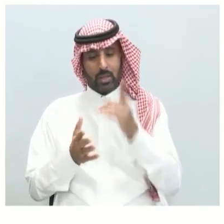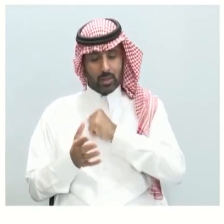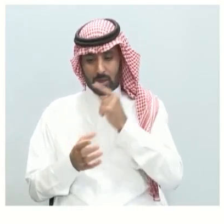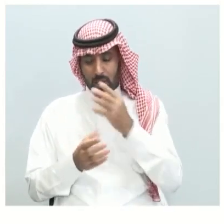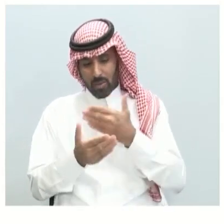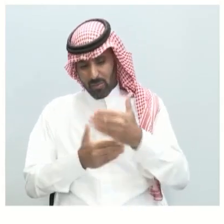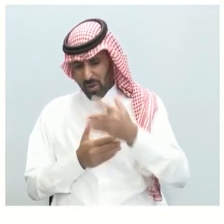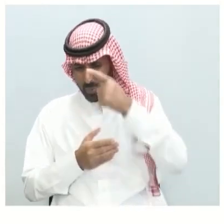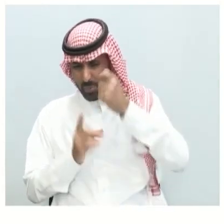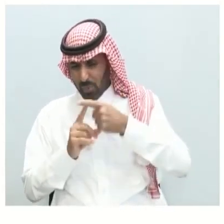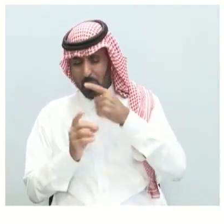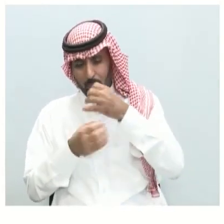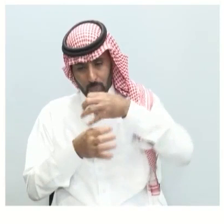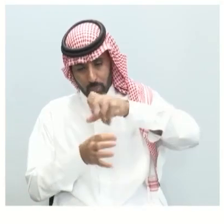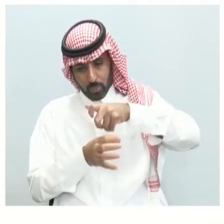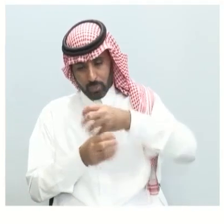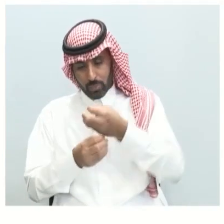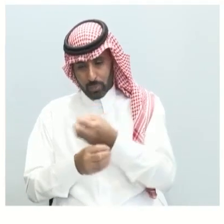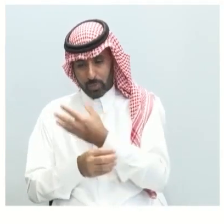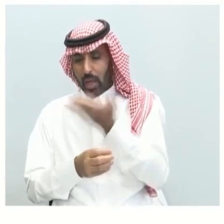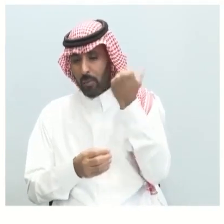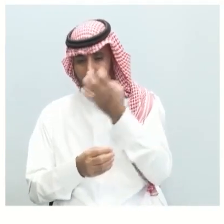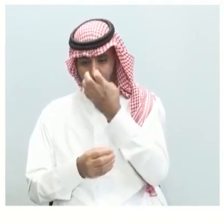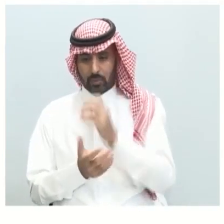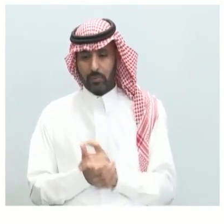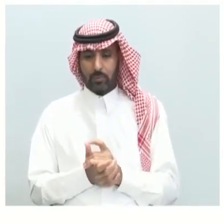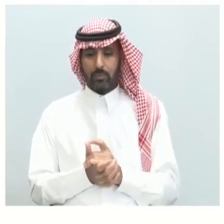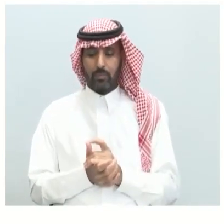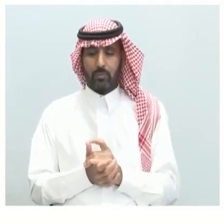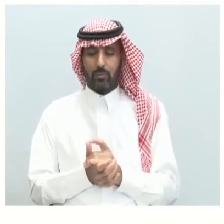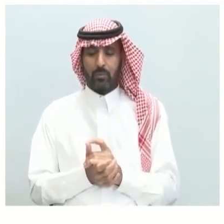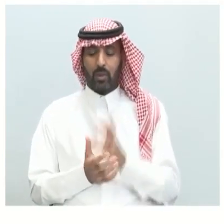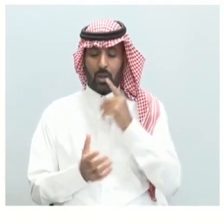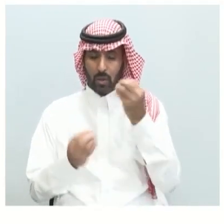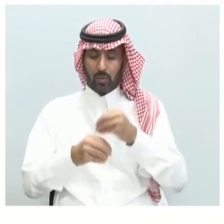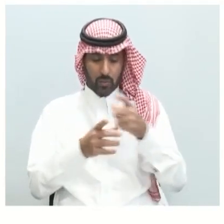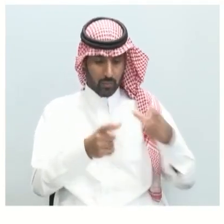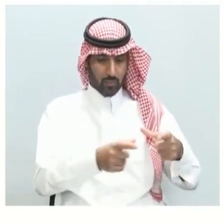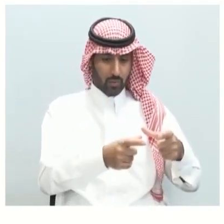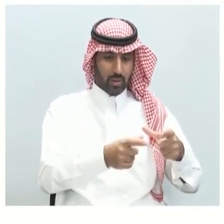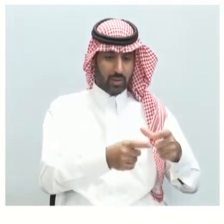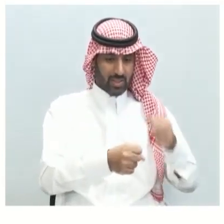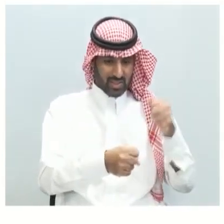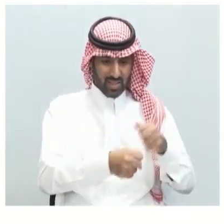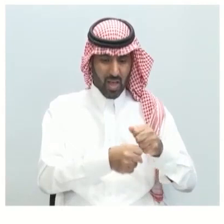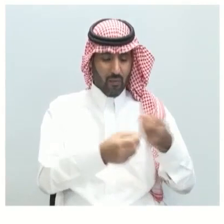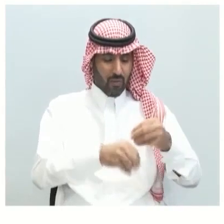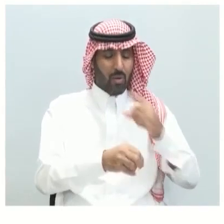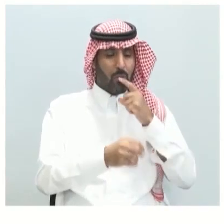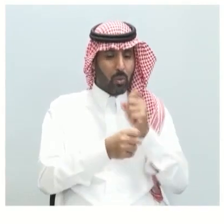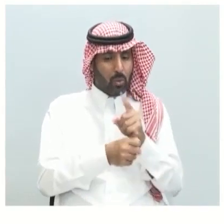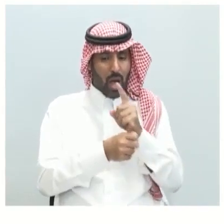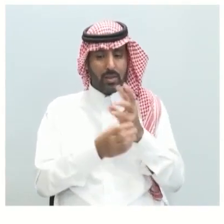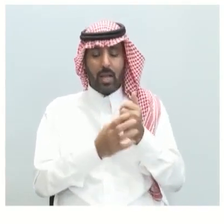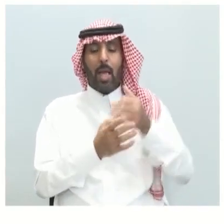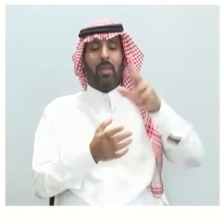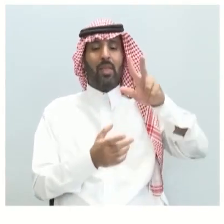ازاله ضغط الاكسجين قبل استنشاقه يحتوي اناء بلاستيكي صلب على واحد لتر من غاز الميثان عند